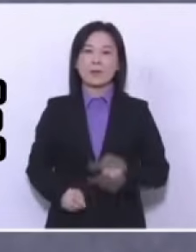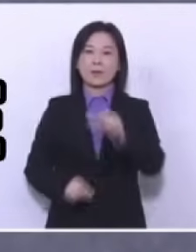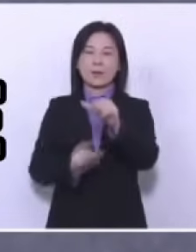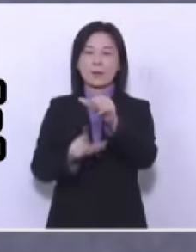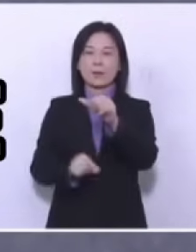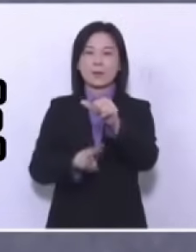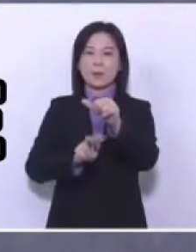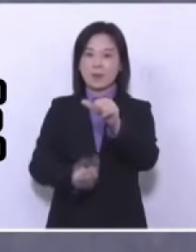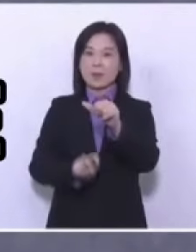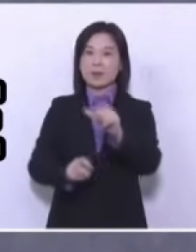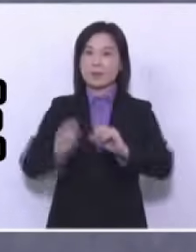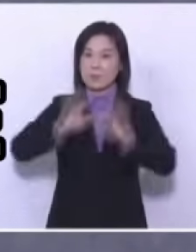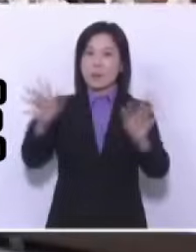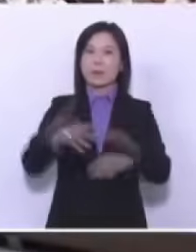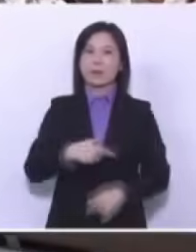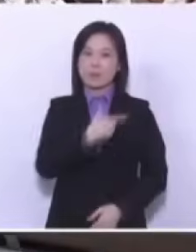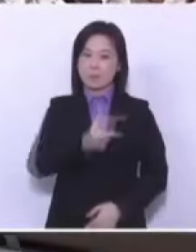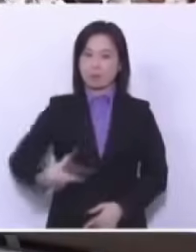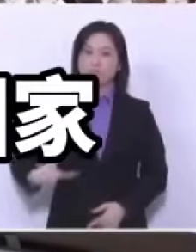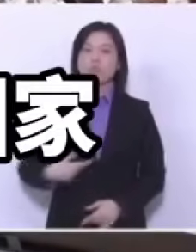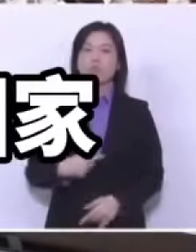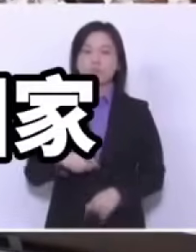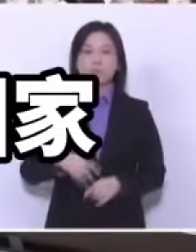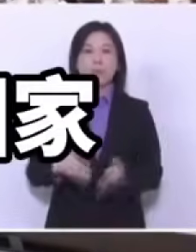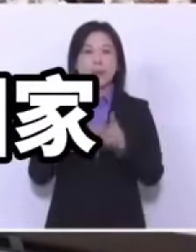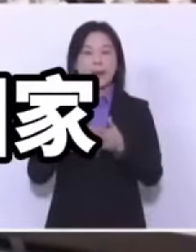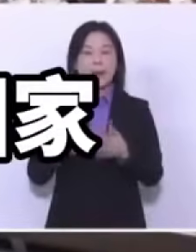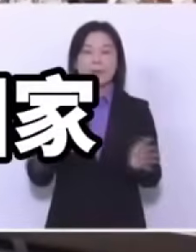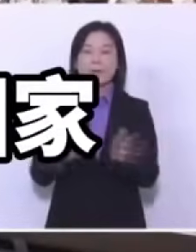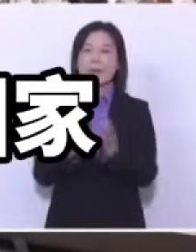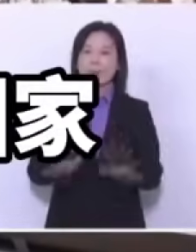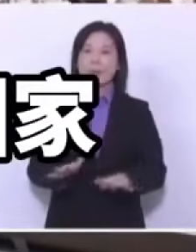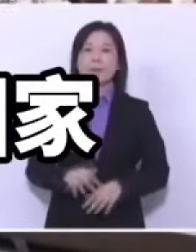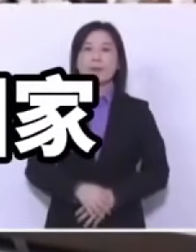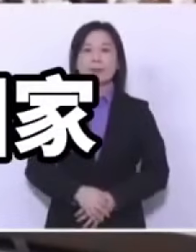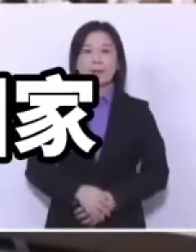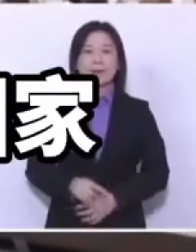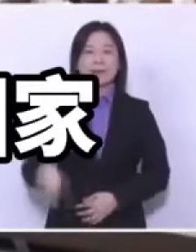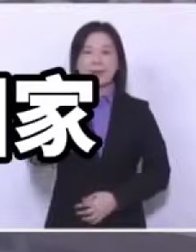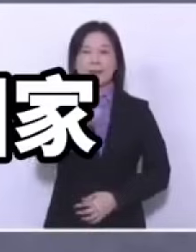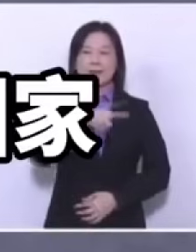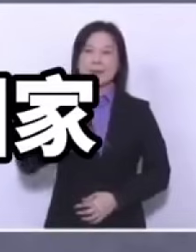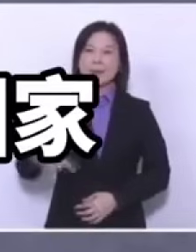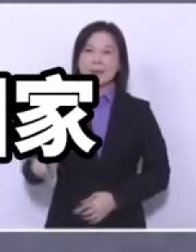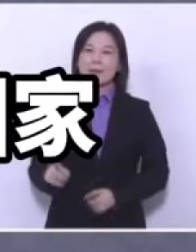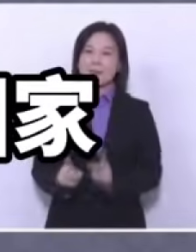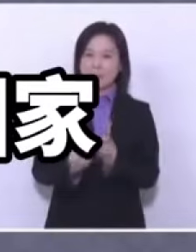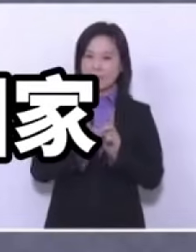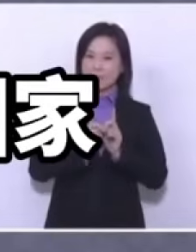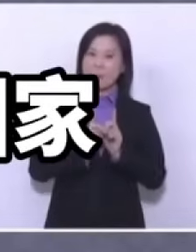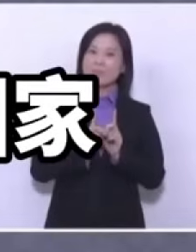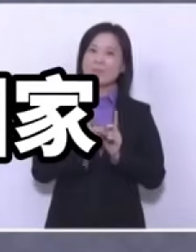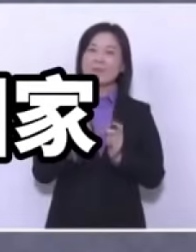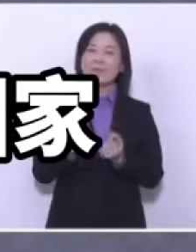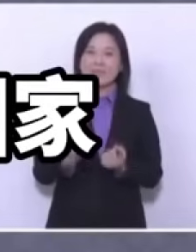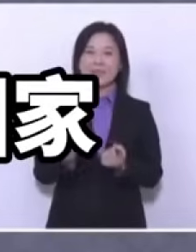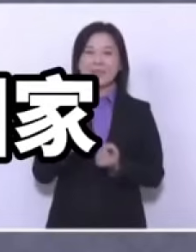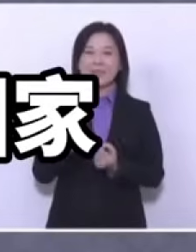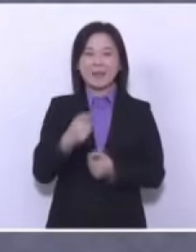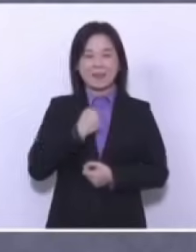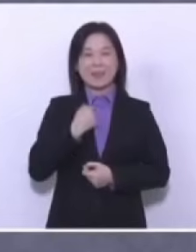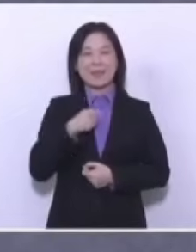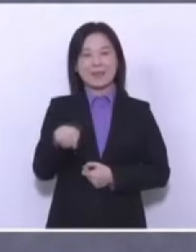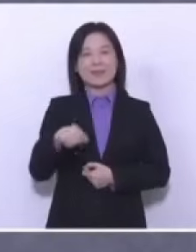宣布参选那一天到现在，其实是你们陪着我在认识这个国